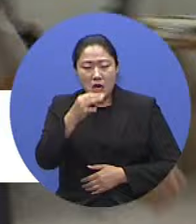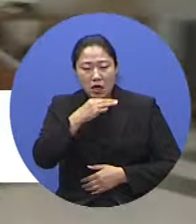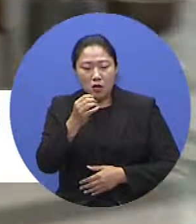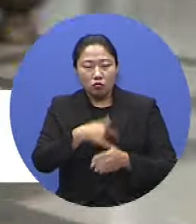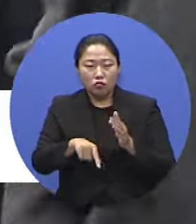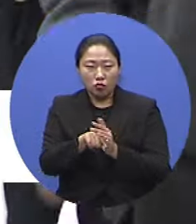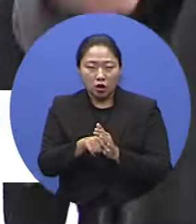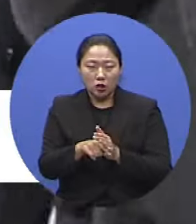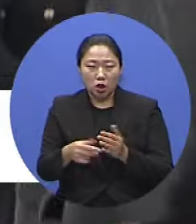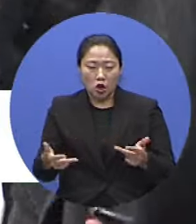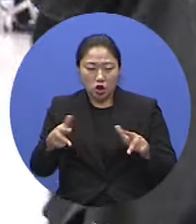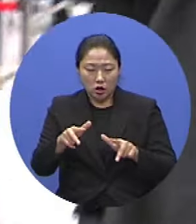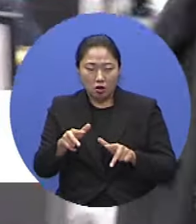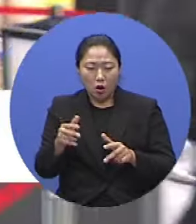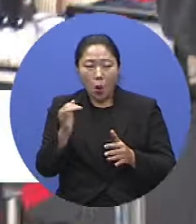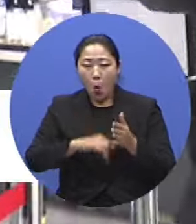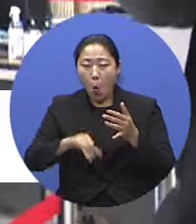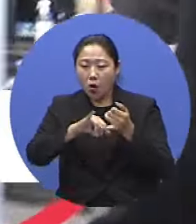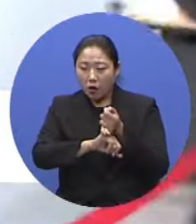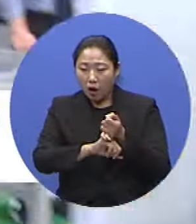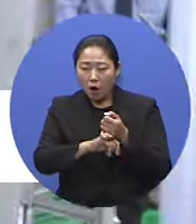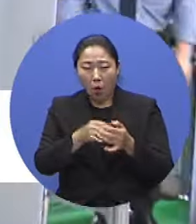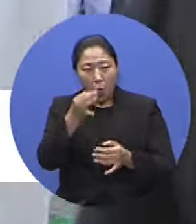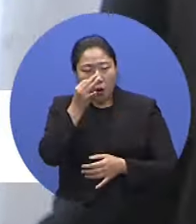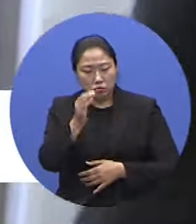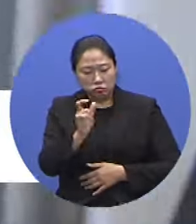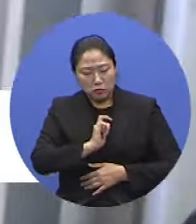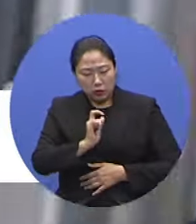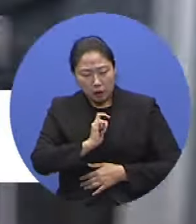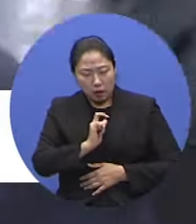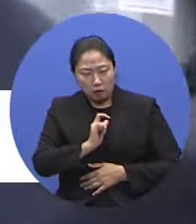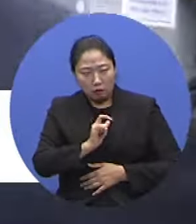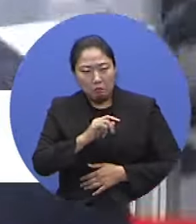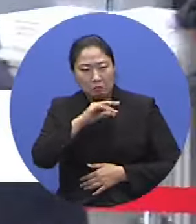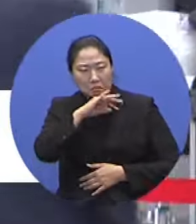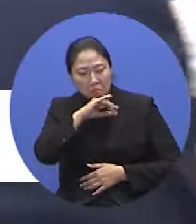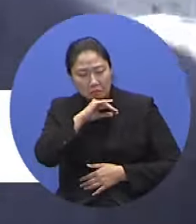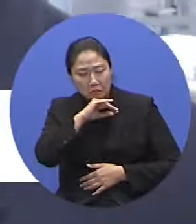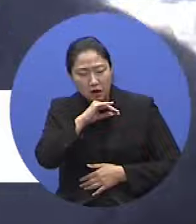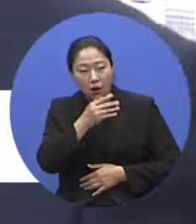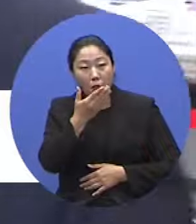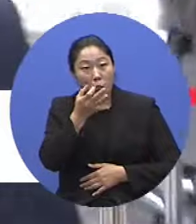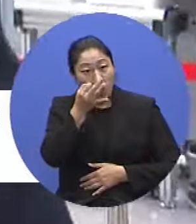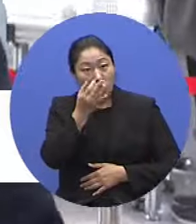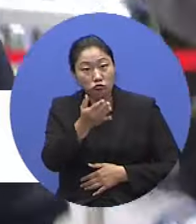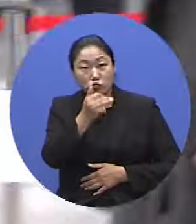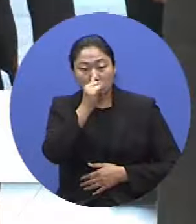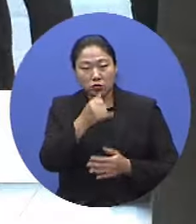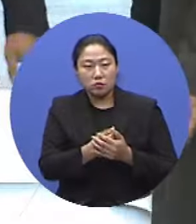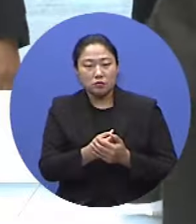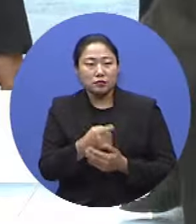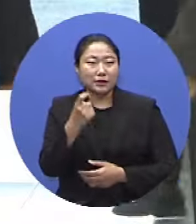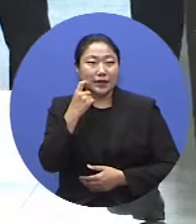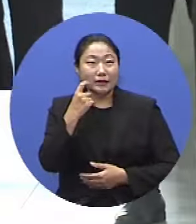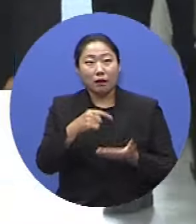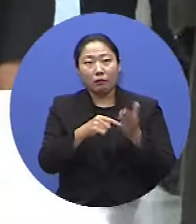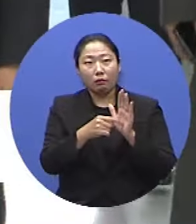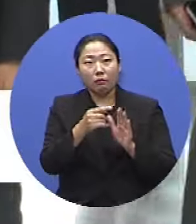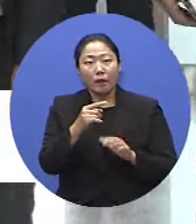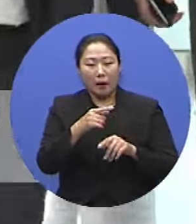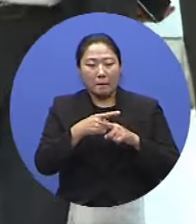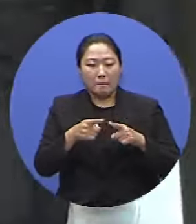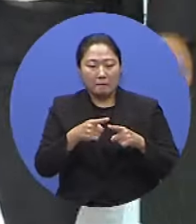위해 국가정원 승격을 공약으로 내세운 것으로 의심된다는 비판적 의견을 표명한 것이며 허위 사실이 공표됐다고 볼수